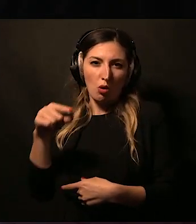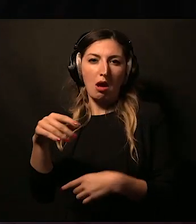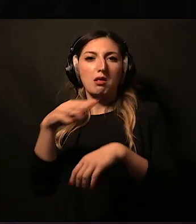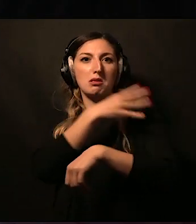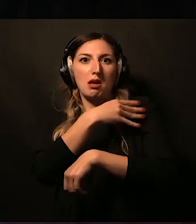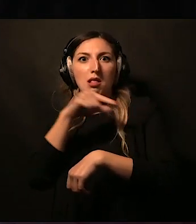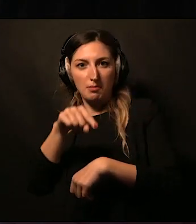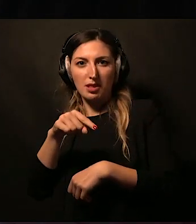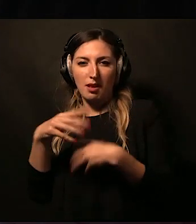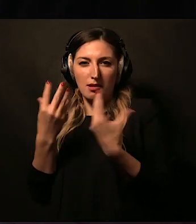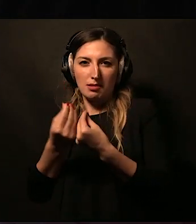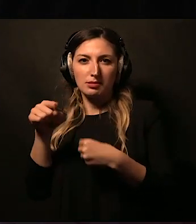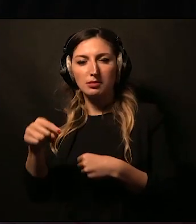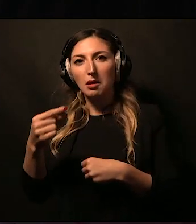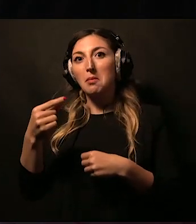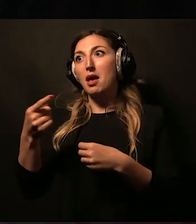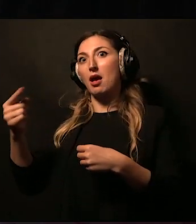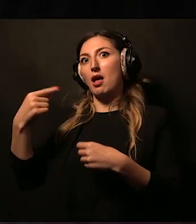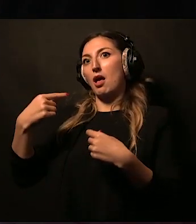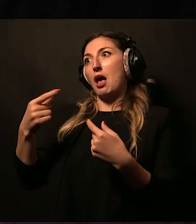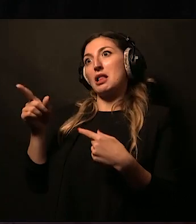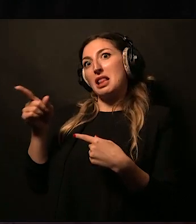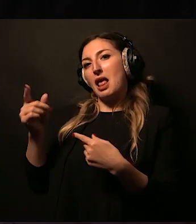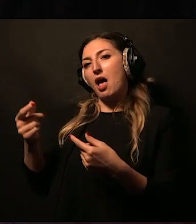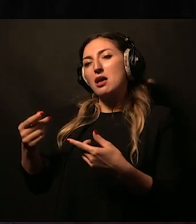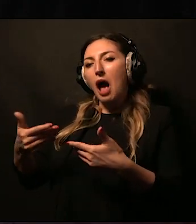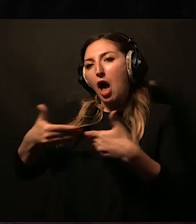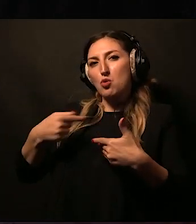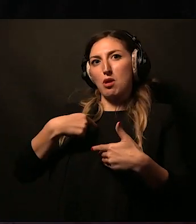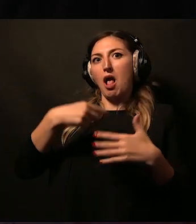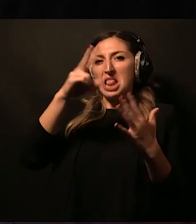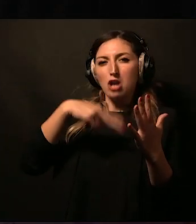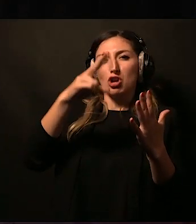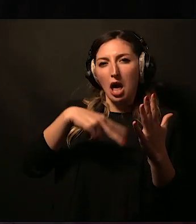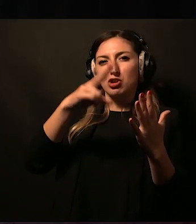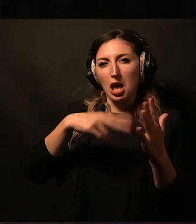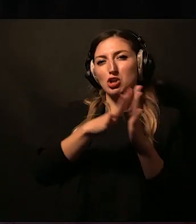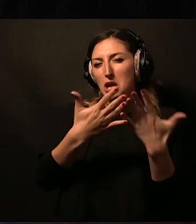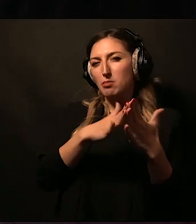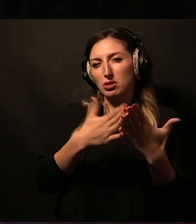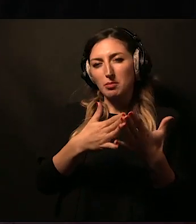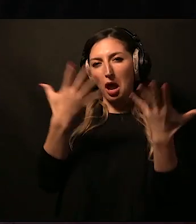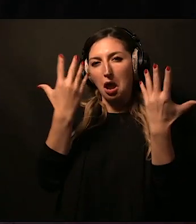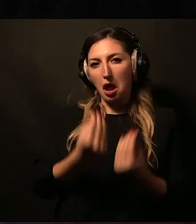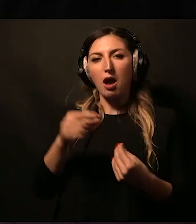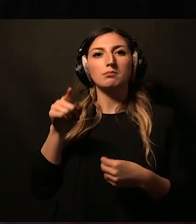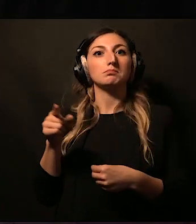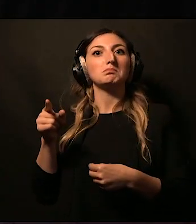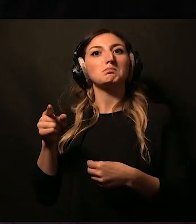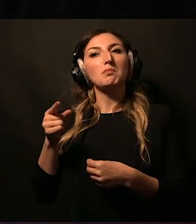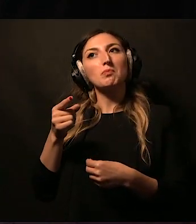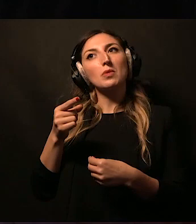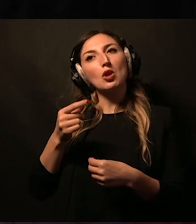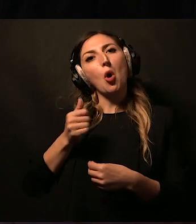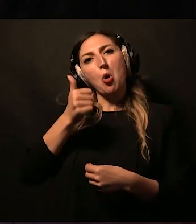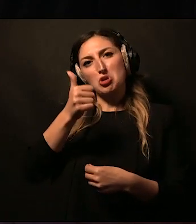iniziato a leggere libri su libri libri per avvicinarci alla lettura Ogni anno sceglieva una storia